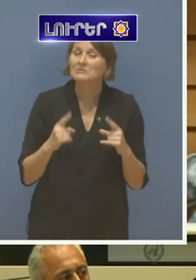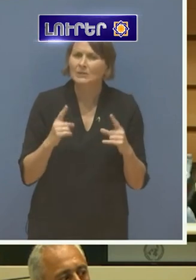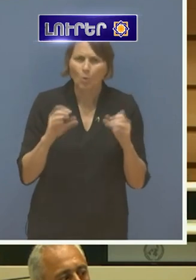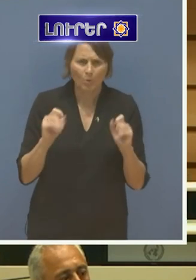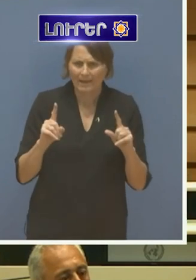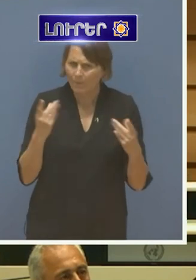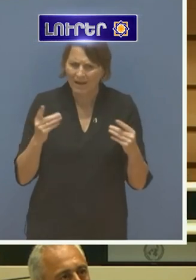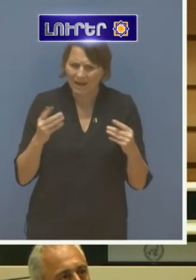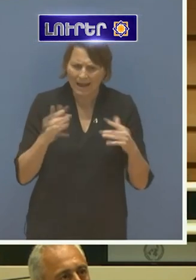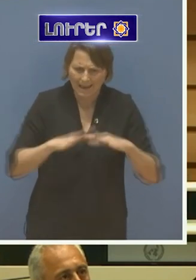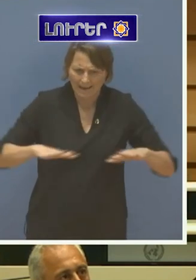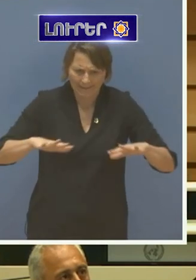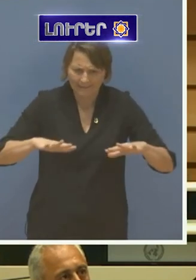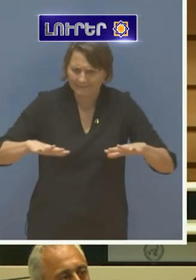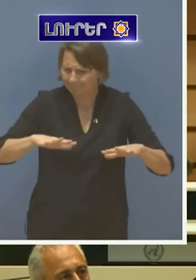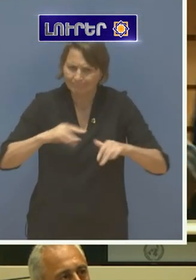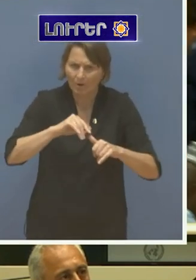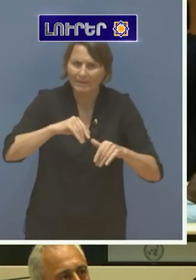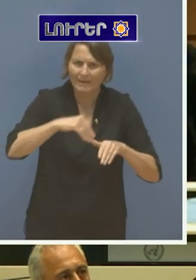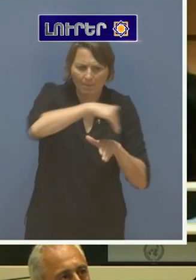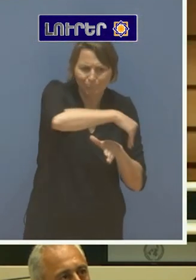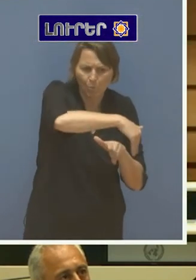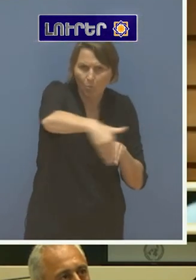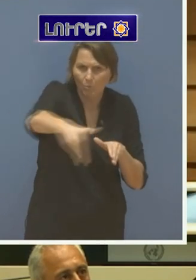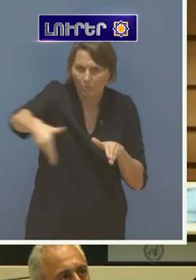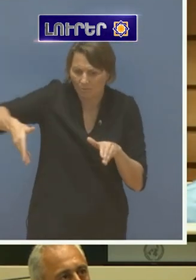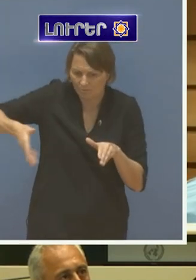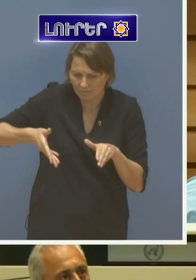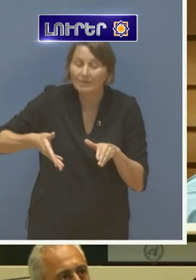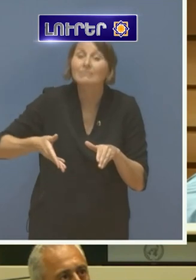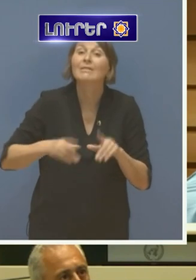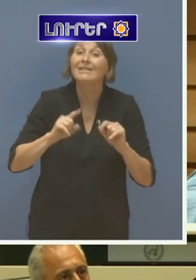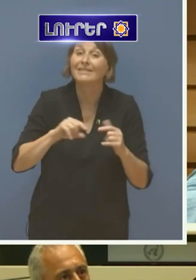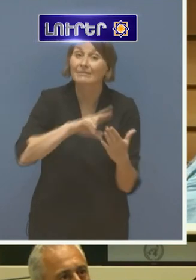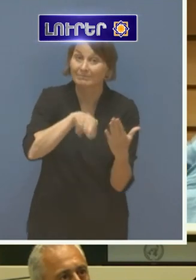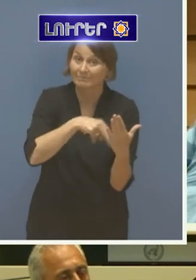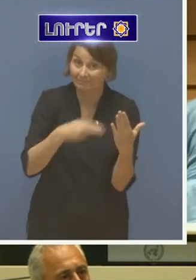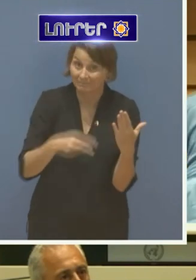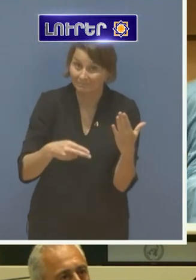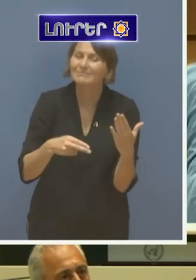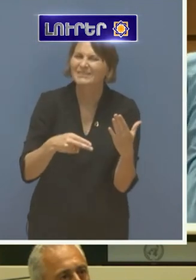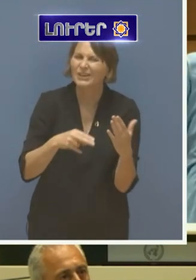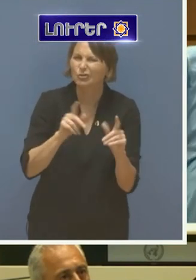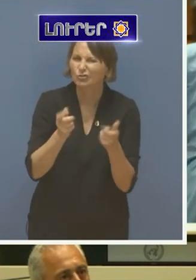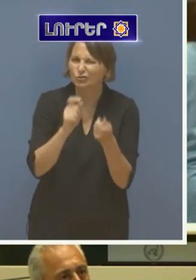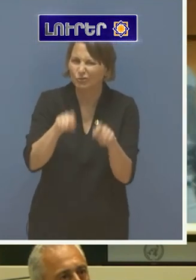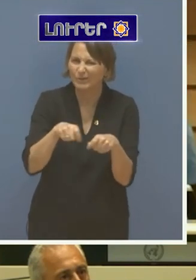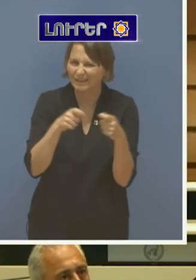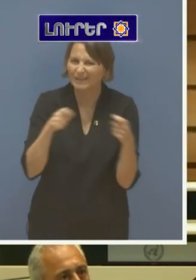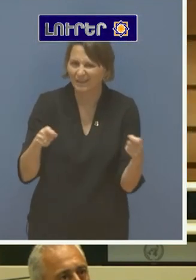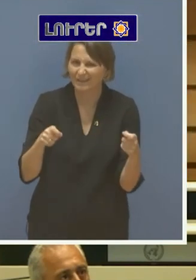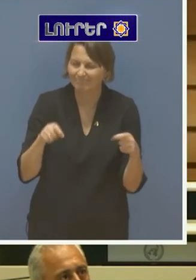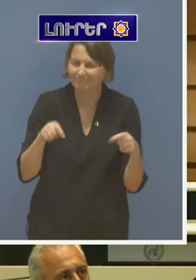բացակայության ժամանակաշրջանը ետք եւ իրականացված ոչ-օրակարգությունը ավելի քան 100 տարի անց կկործե մեր ազգային վերականգնումի մեխանիզմները։